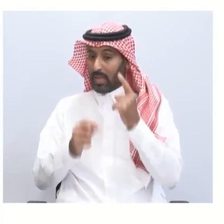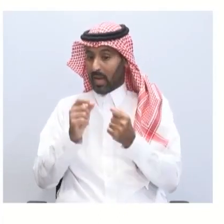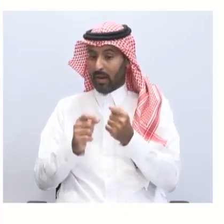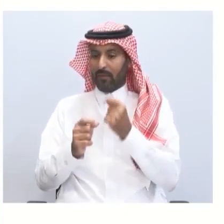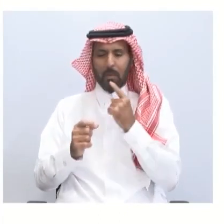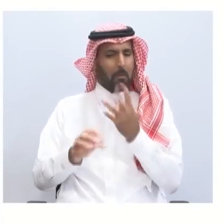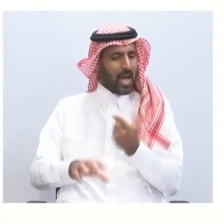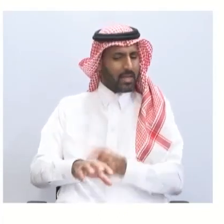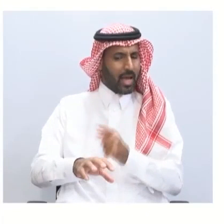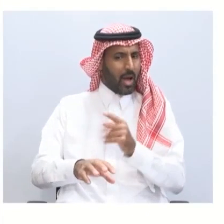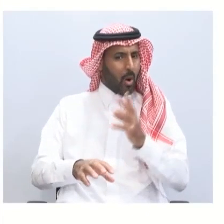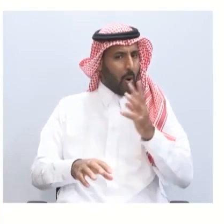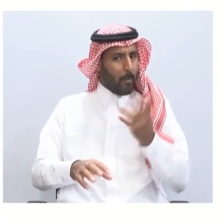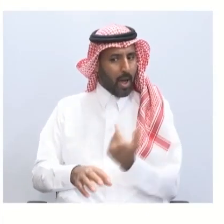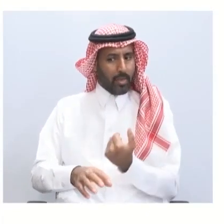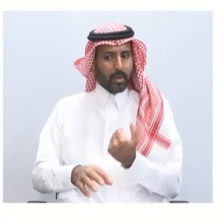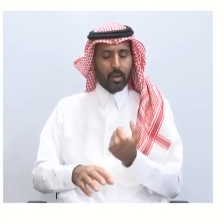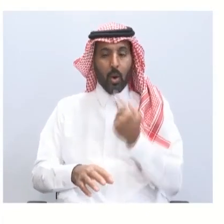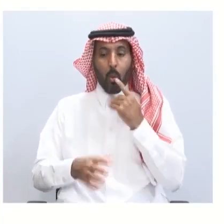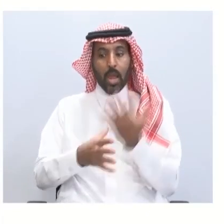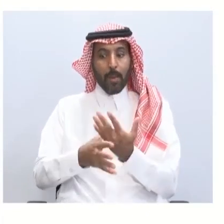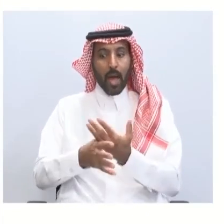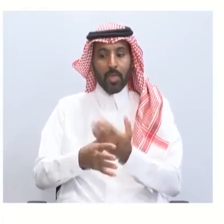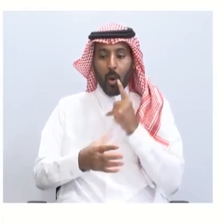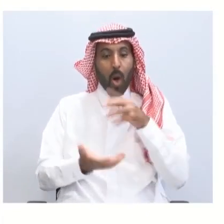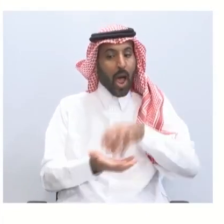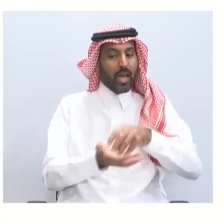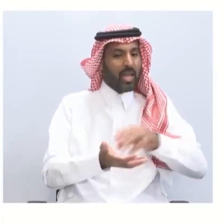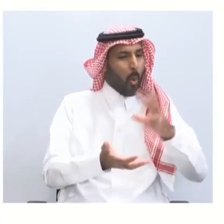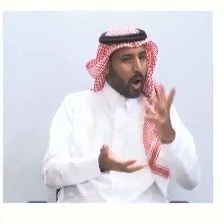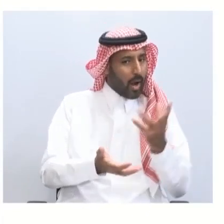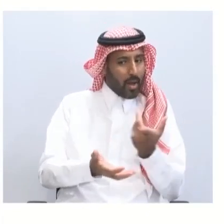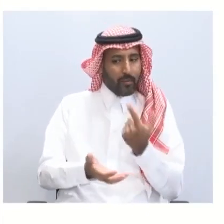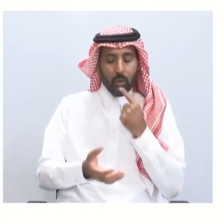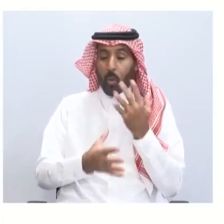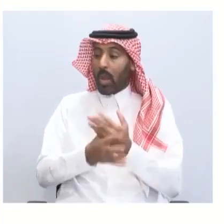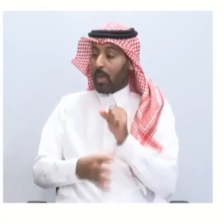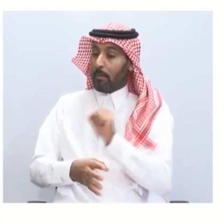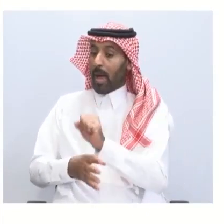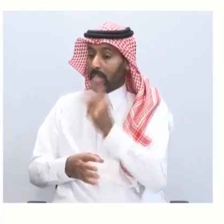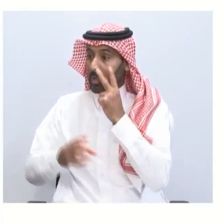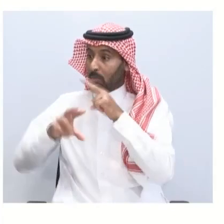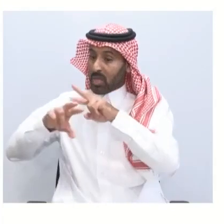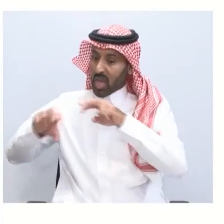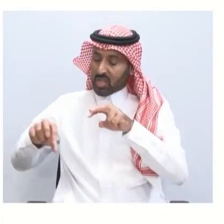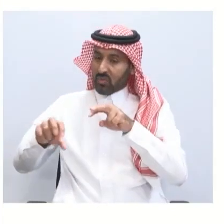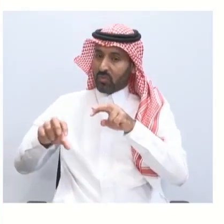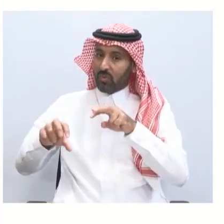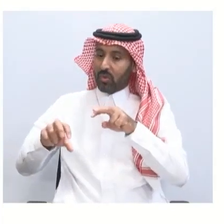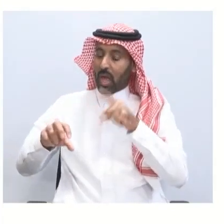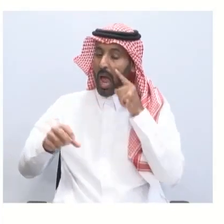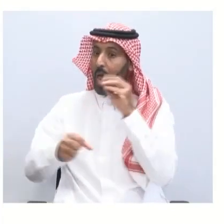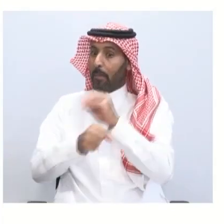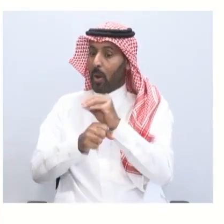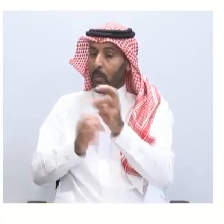متى وماذا ولماذا واين وكيف ولمن يتم الكشف عن